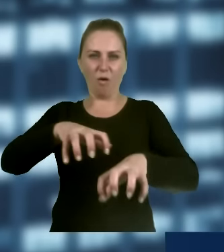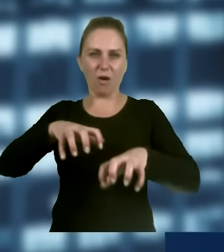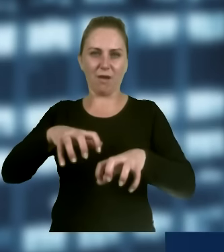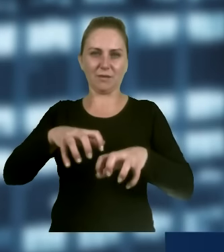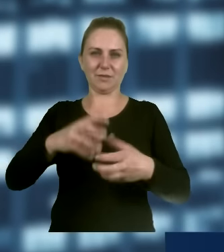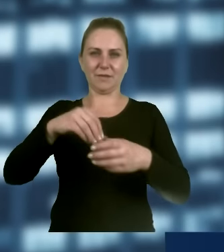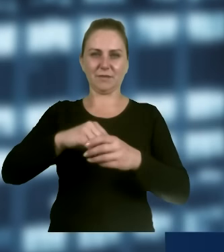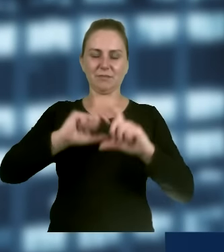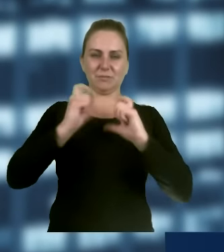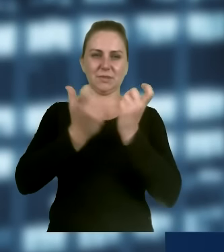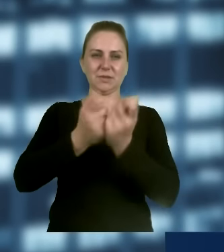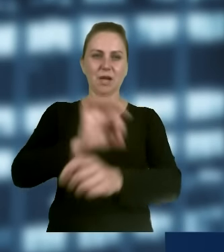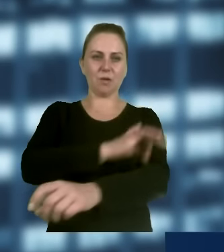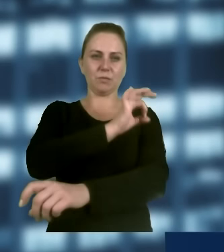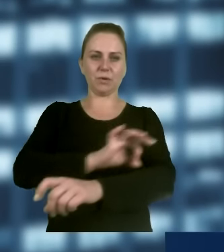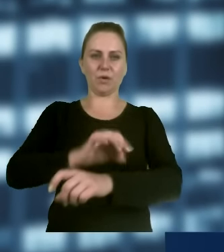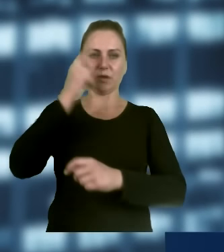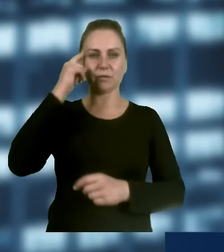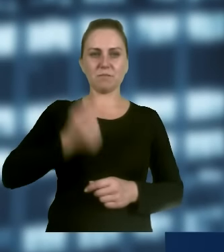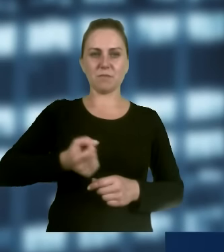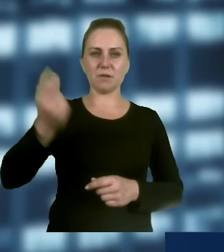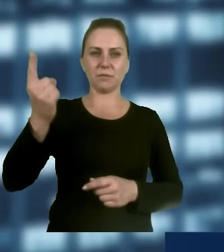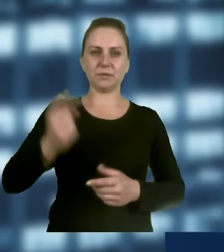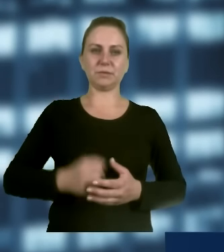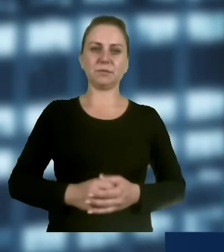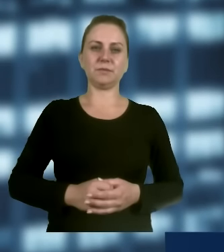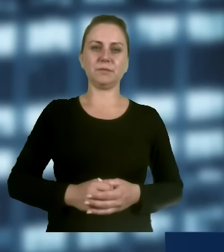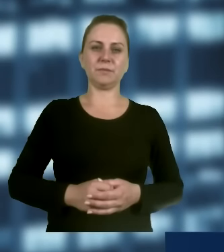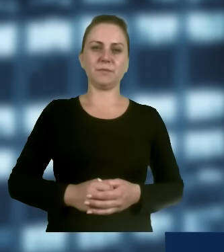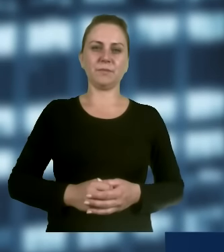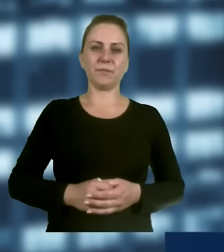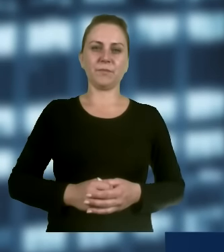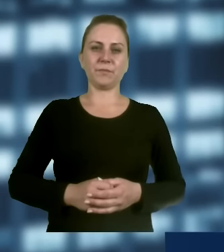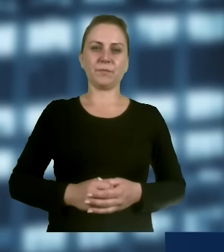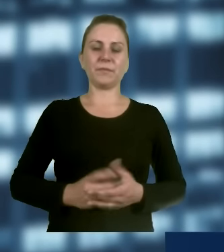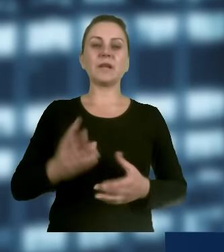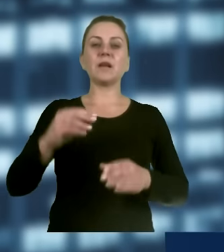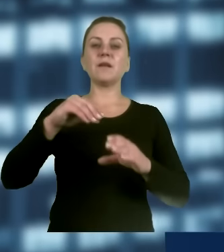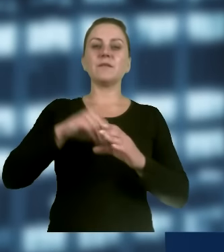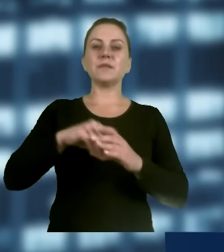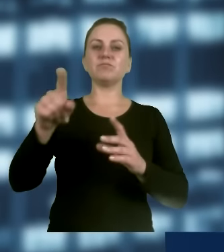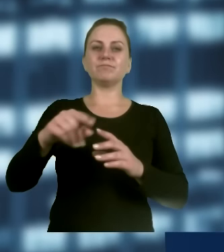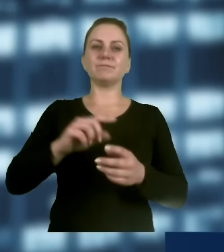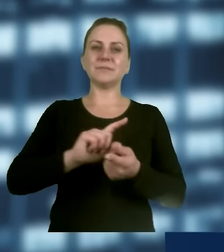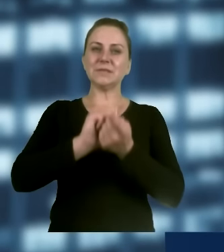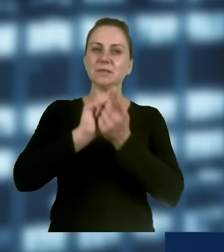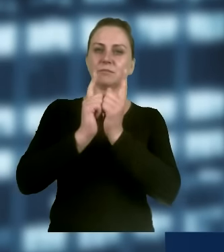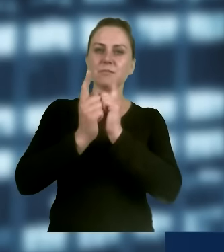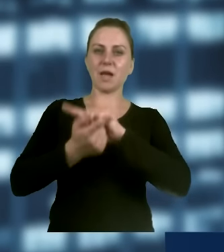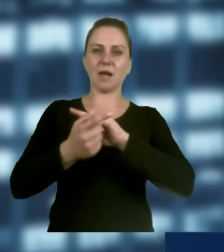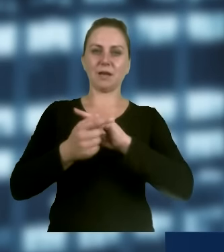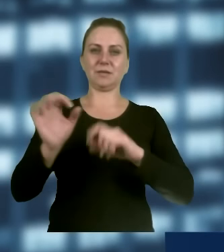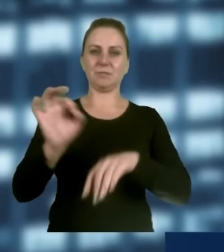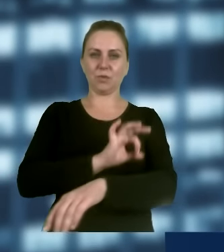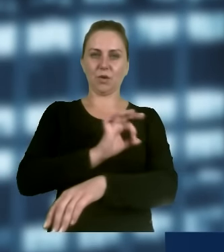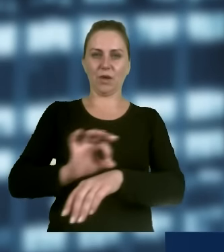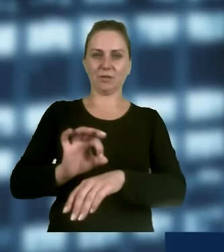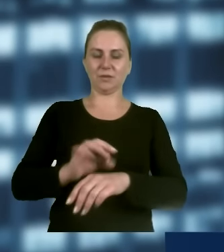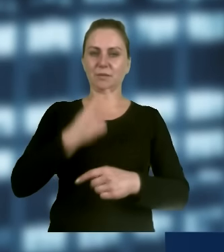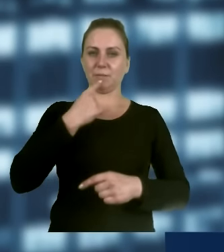projektu CPK. Głos uzasadniający zmiany w tym projekcie zabrał, a